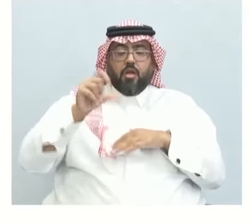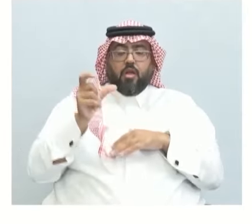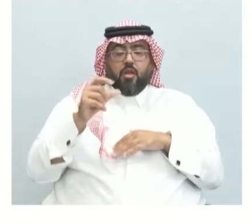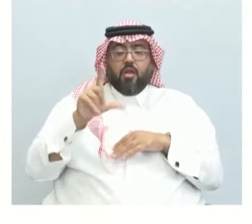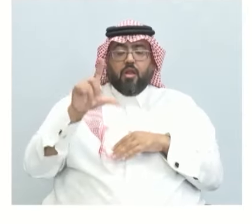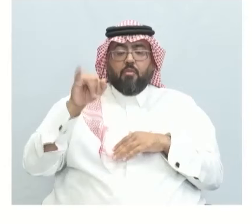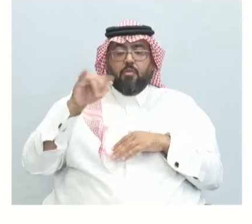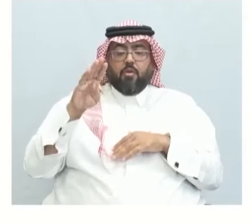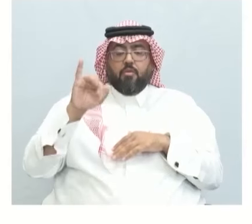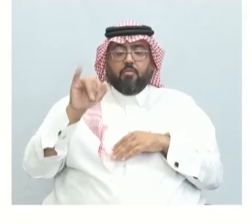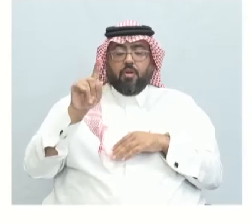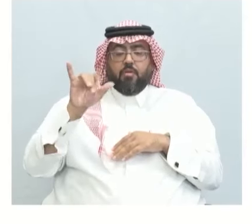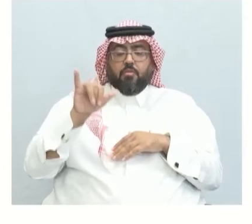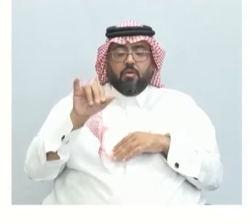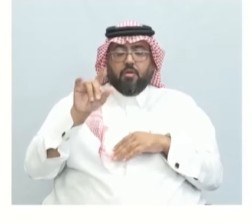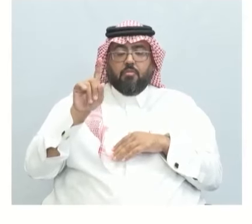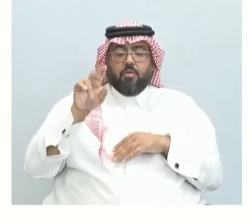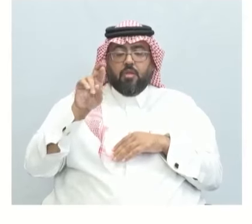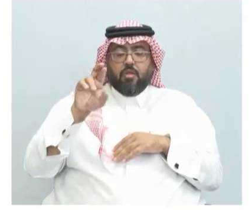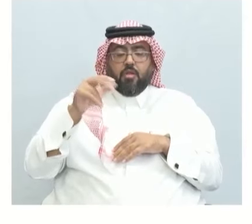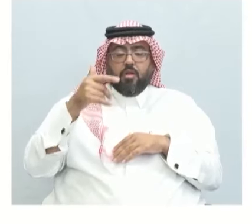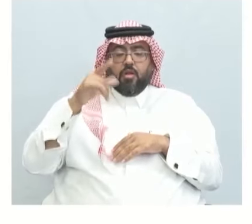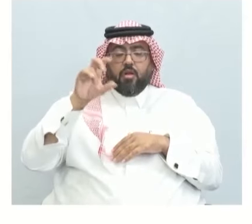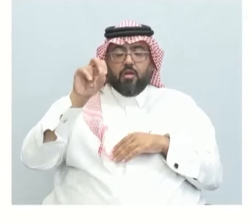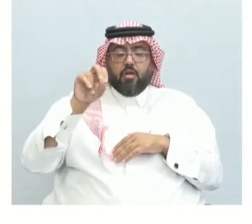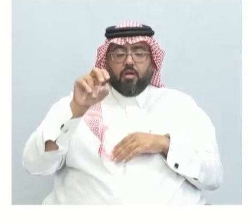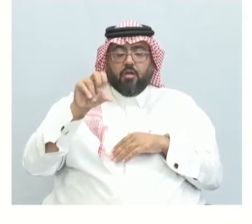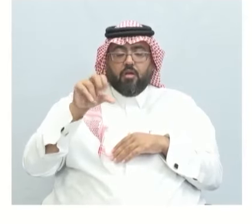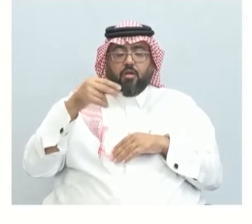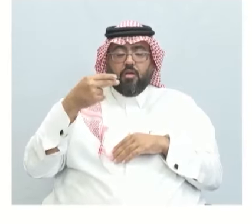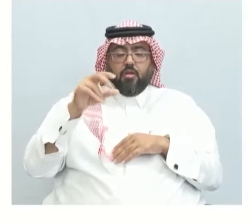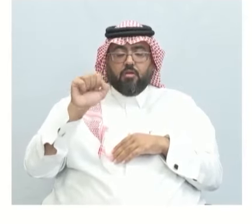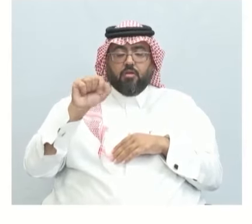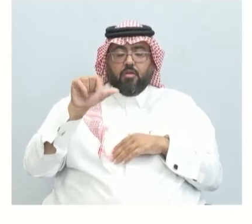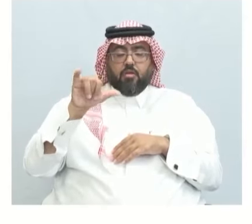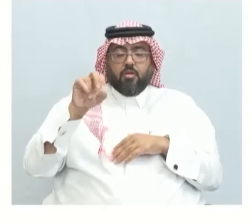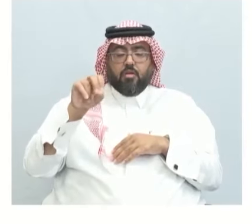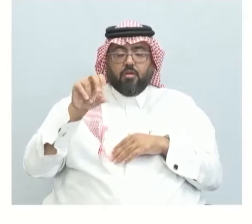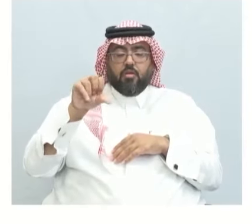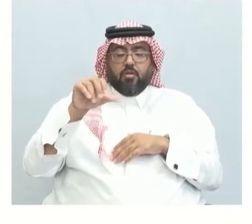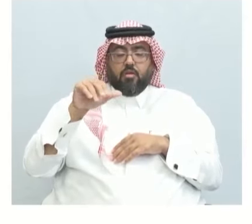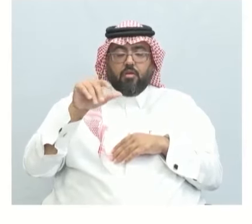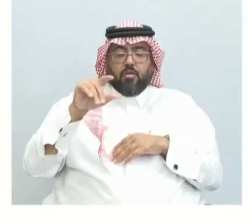لعمرك ما بابي بذي غلق عن الصديق ولا خيري بممنوع